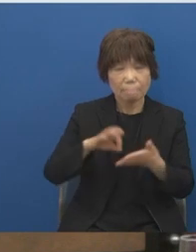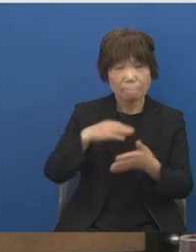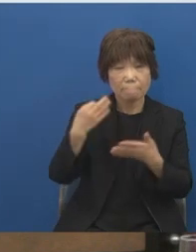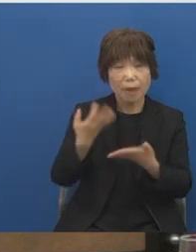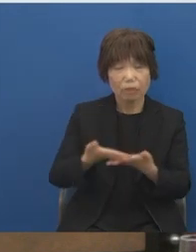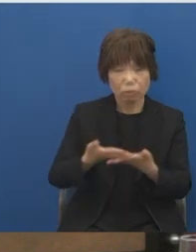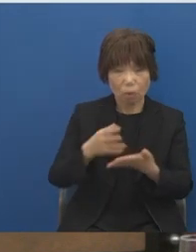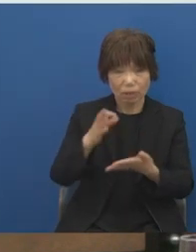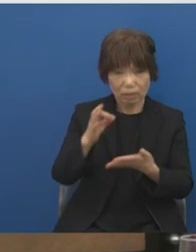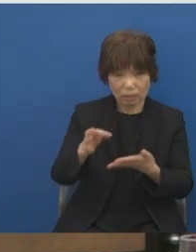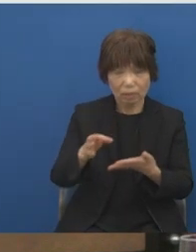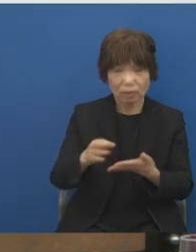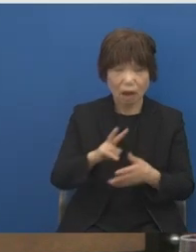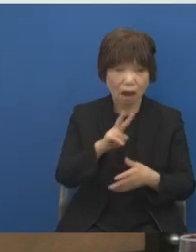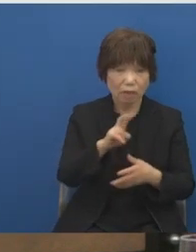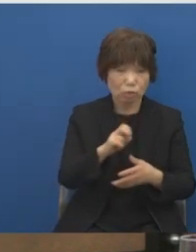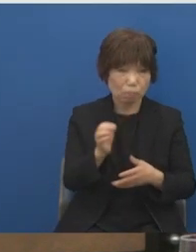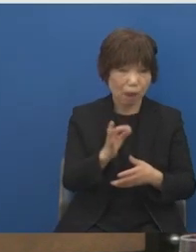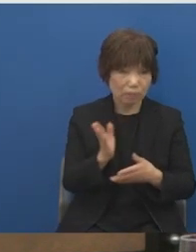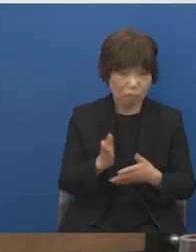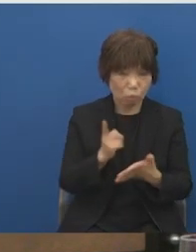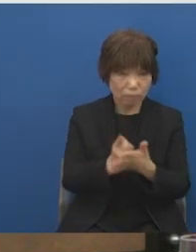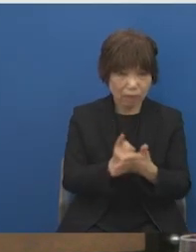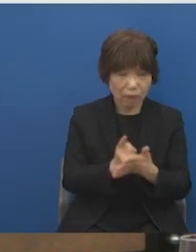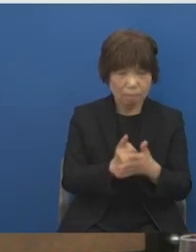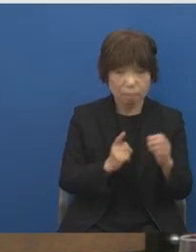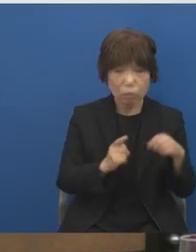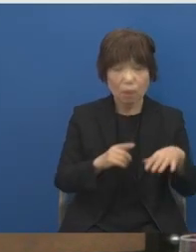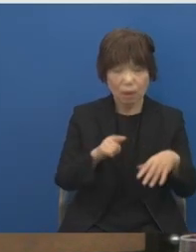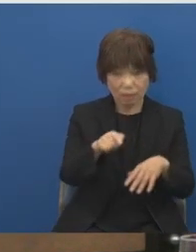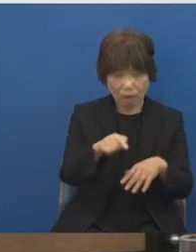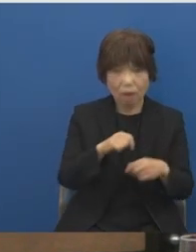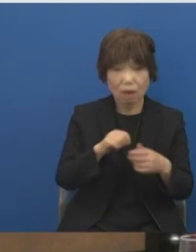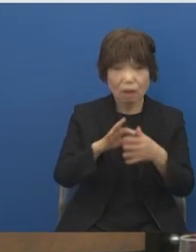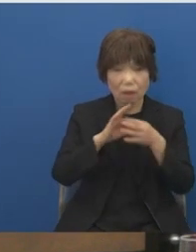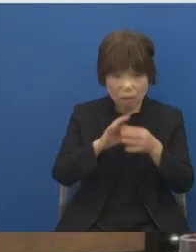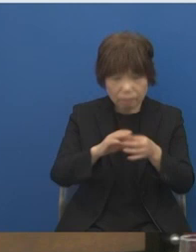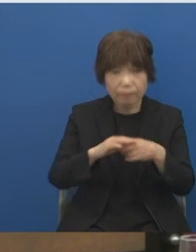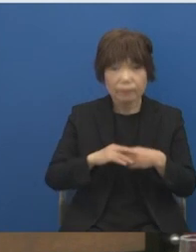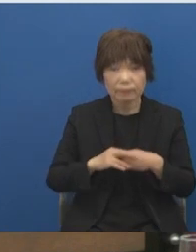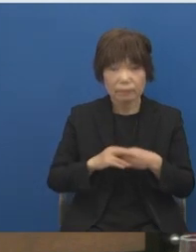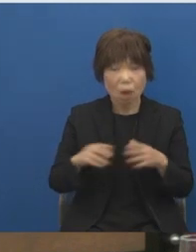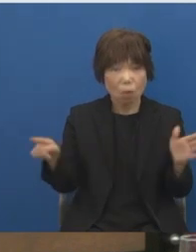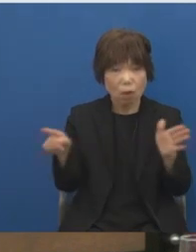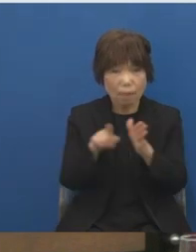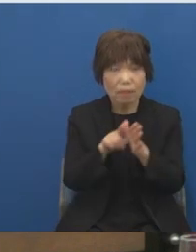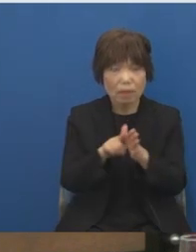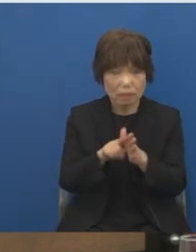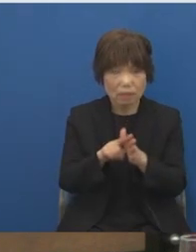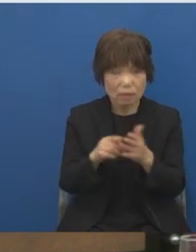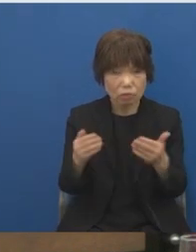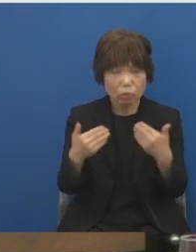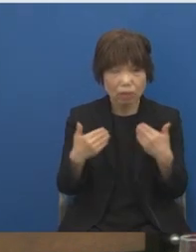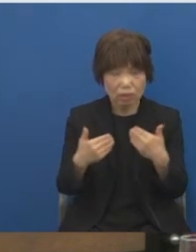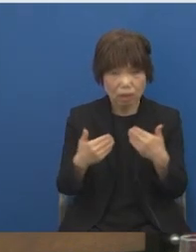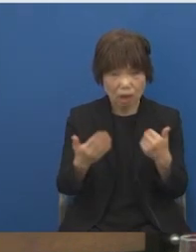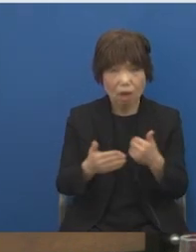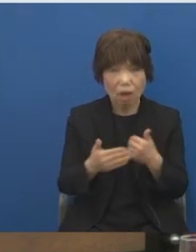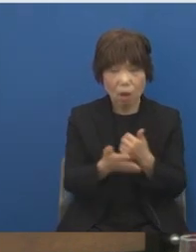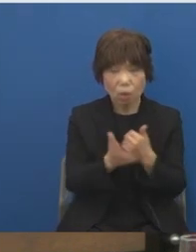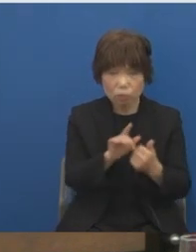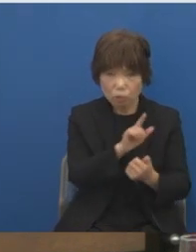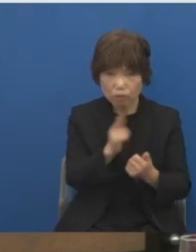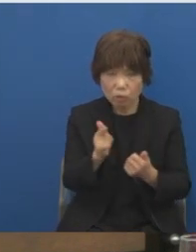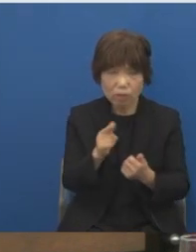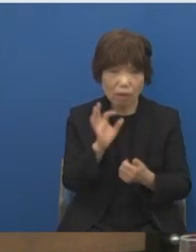が2割しか認められなかった理由及びその受け止め、これまでに要した訴訟費用及び控訴にあ